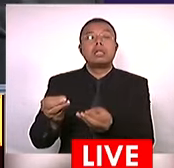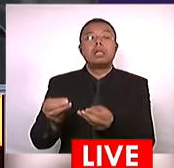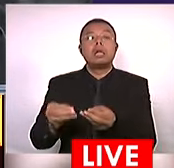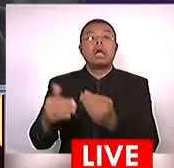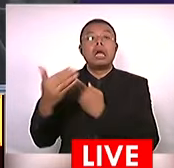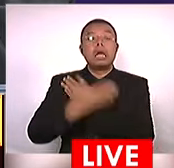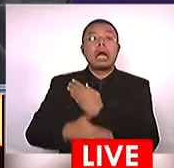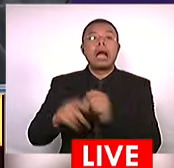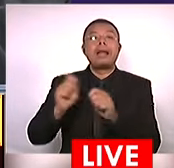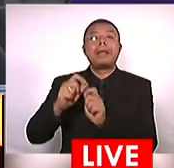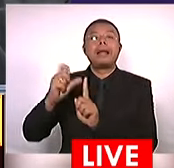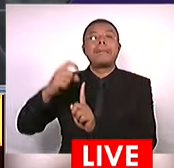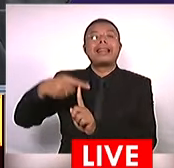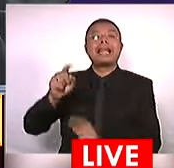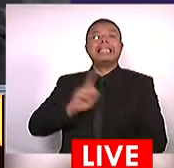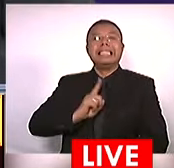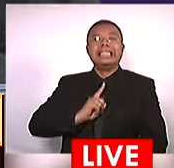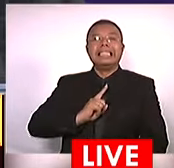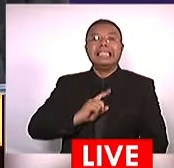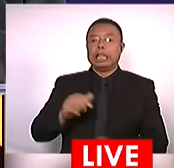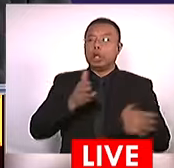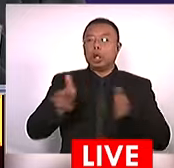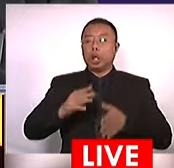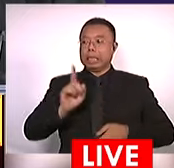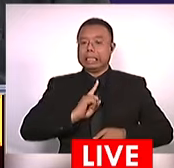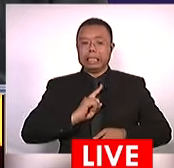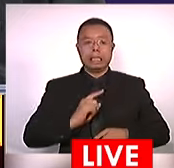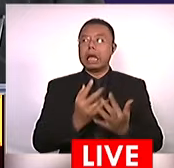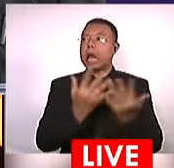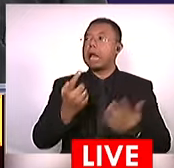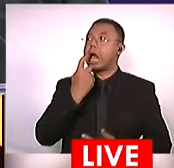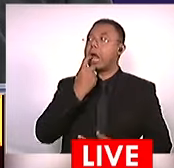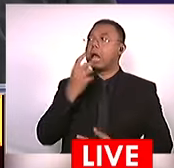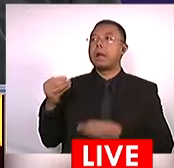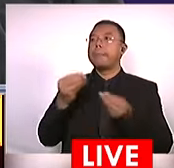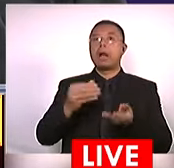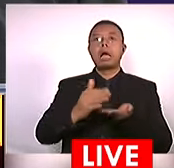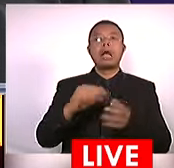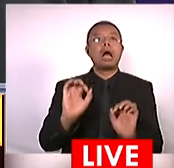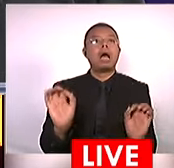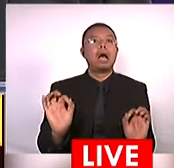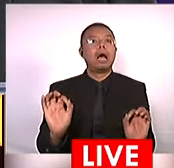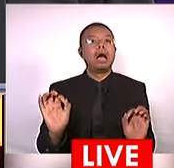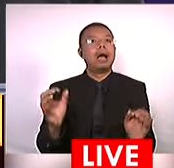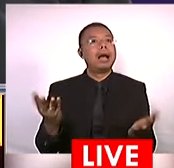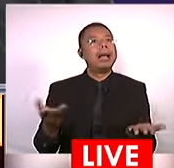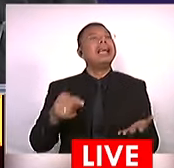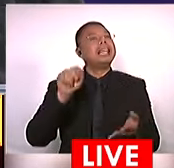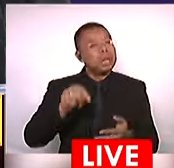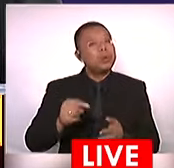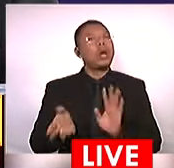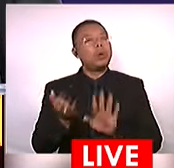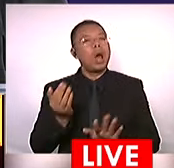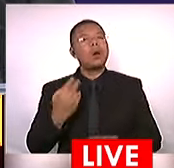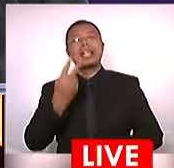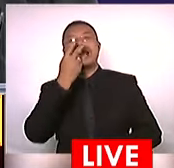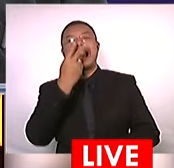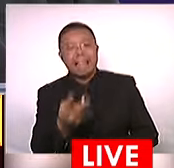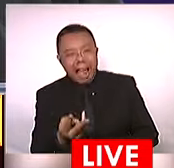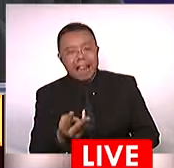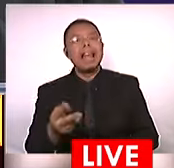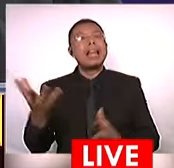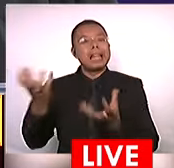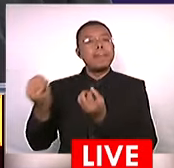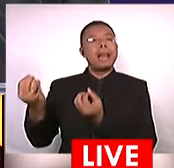negara dibuat PT sendiri lalu diurus sendiri rakyatnya tidak kebagian nah itu yang sering saya